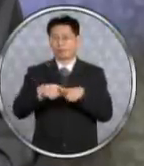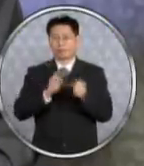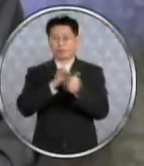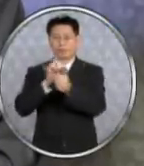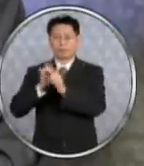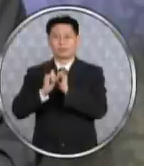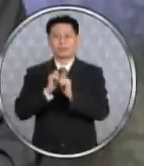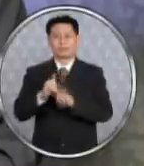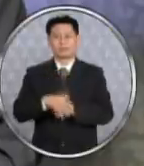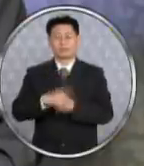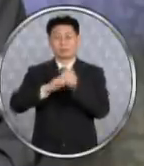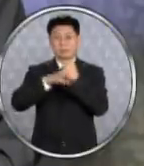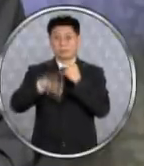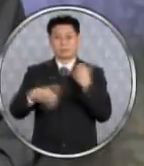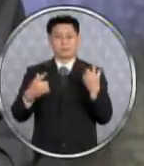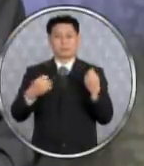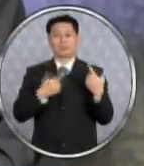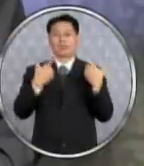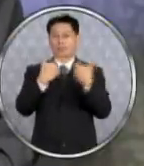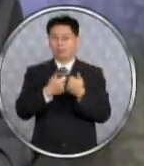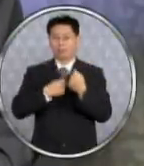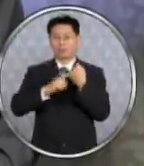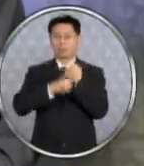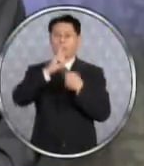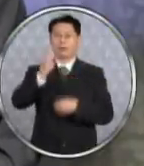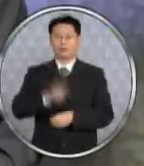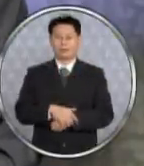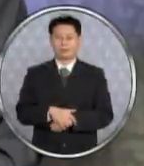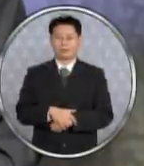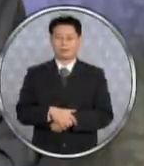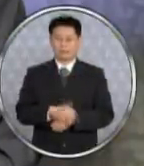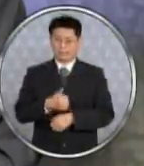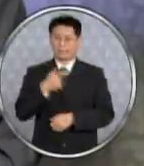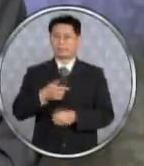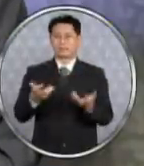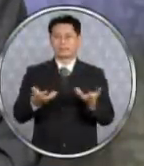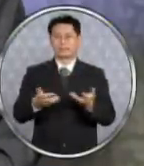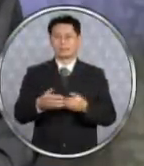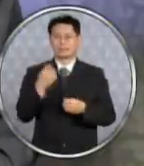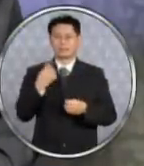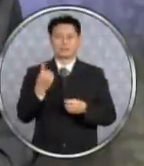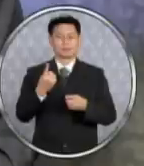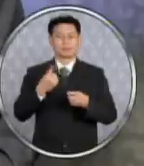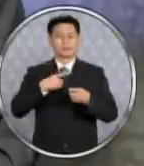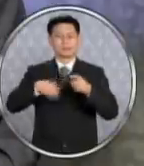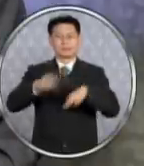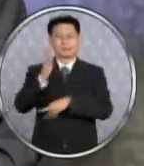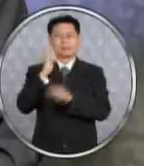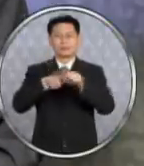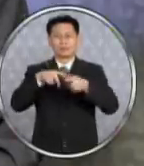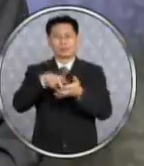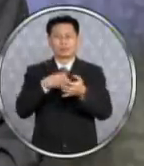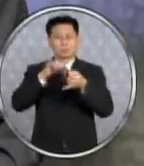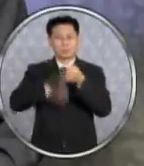民，司法机关也配合发动侦查，这些事情违反了行政中立，也违